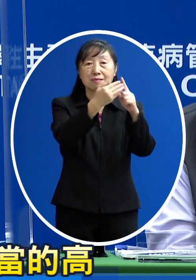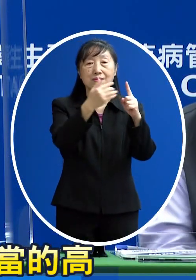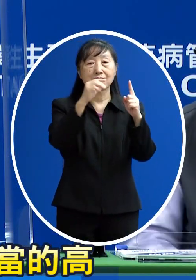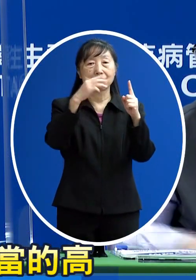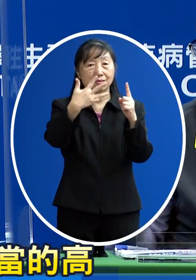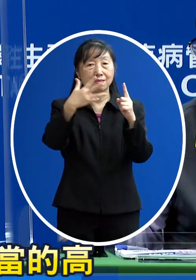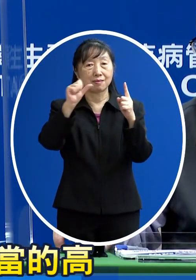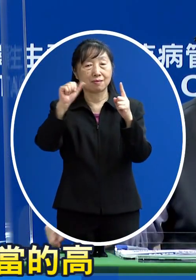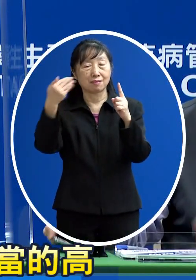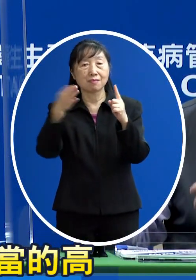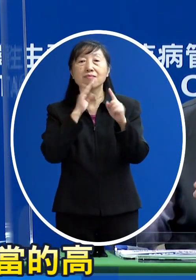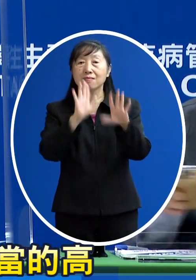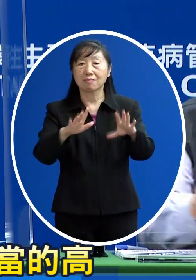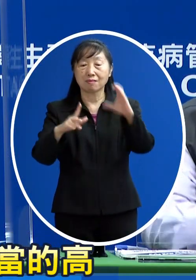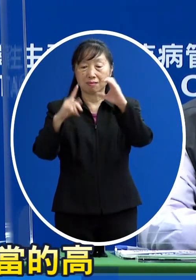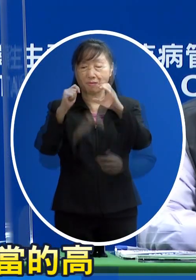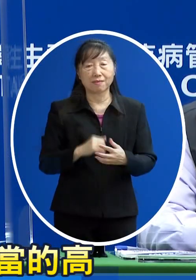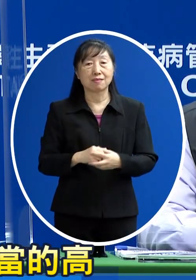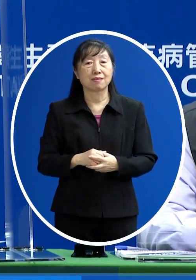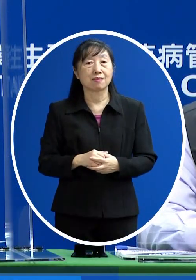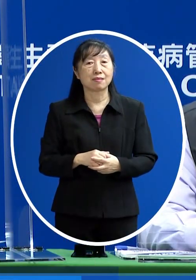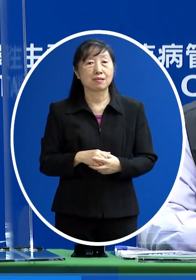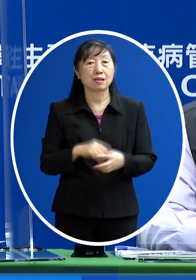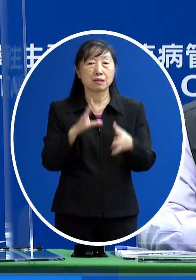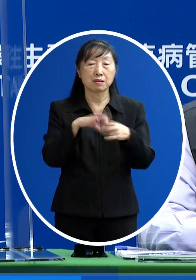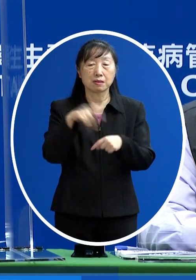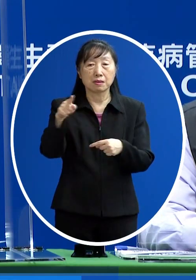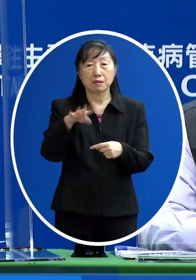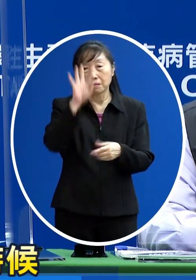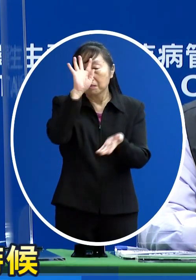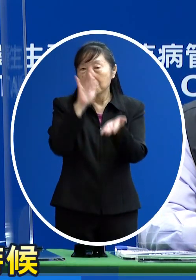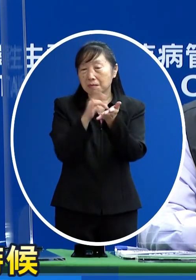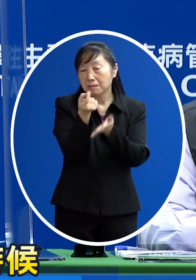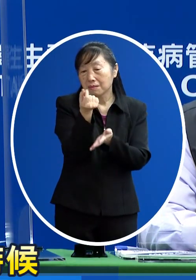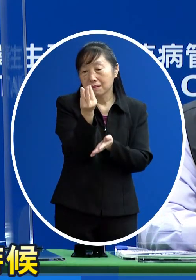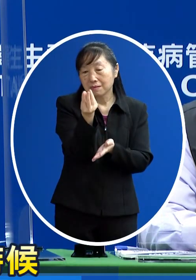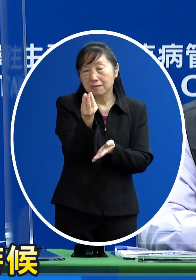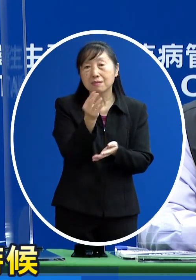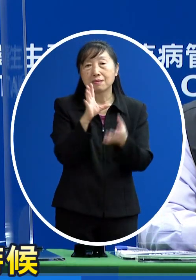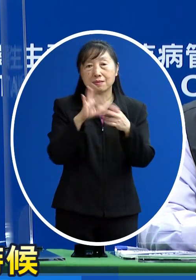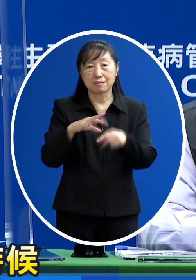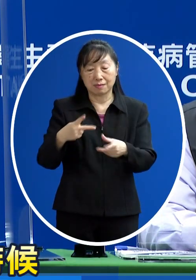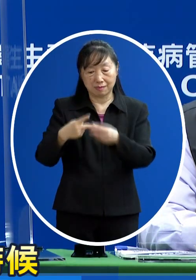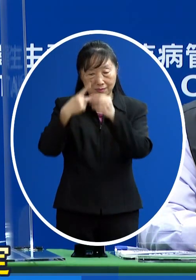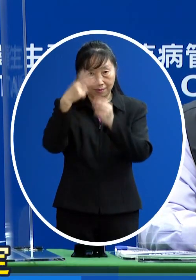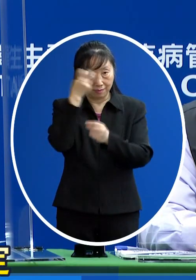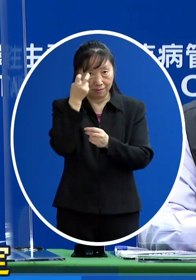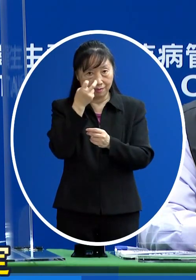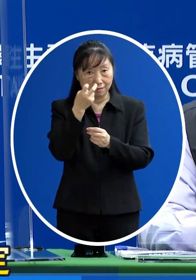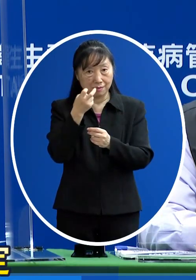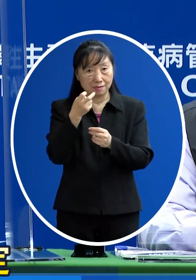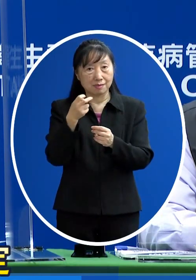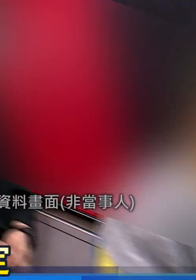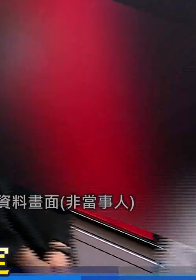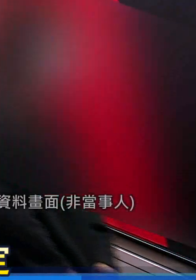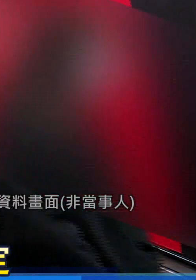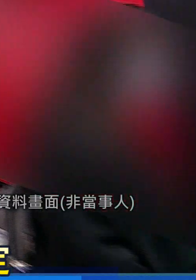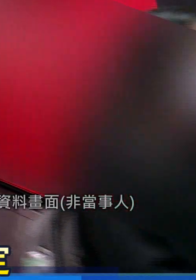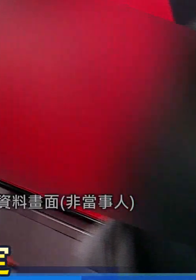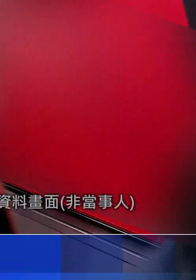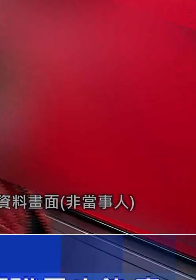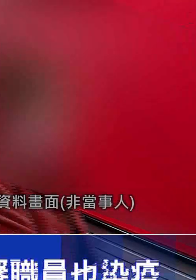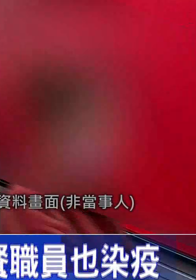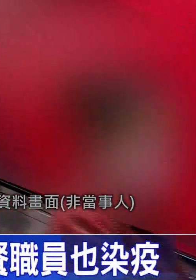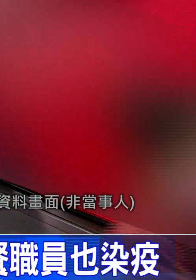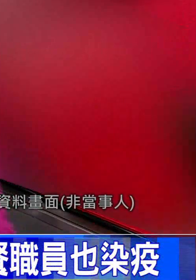现在 CT 值，相当的高。病毒量比较小，那可能要二采的时候才能怕比较能够判定。 虽然